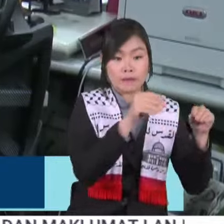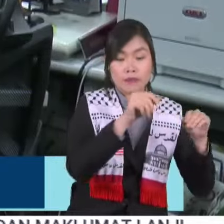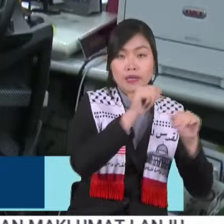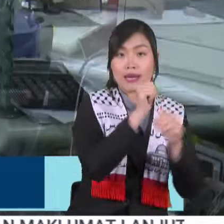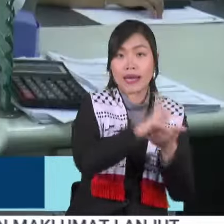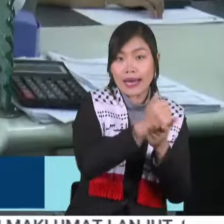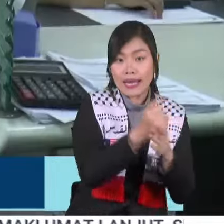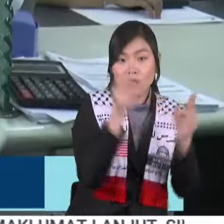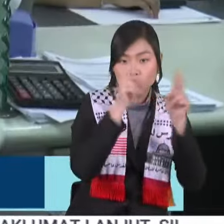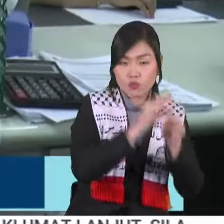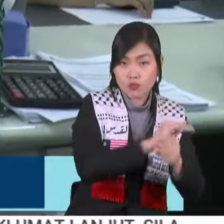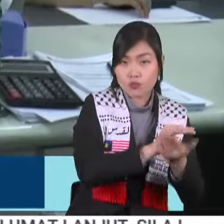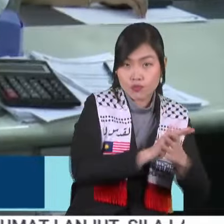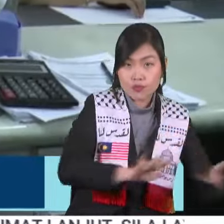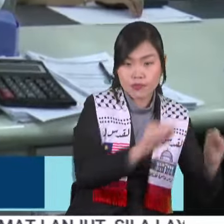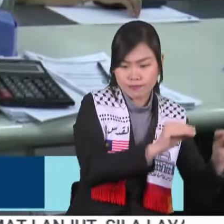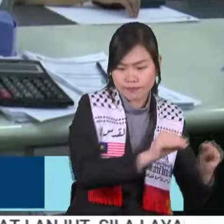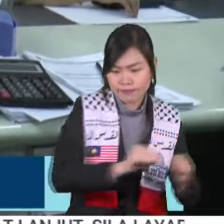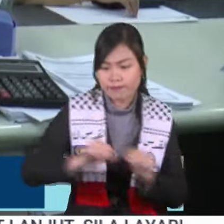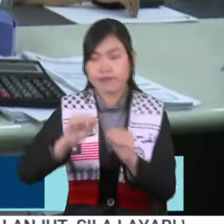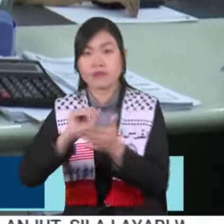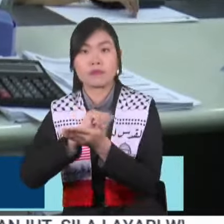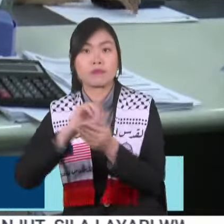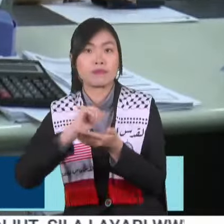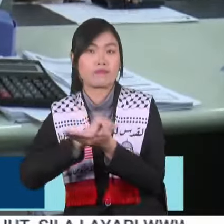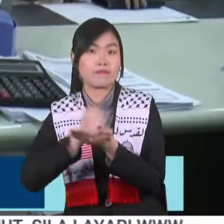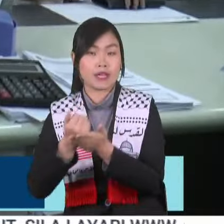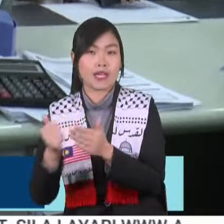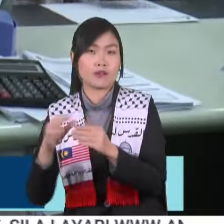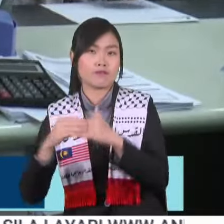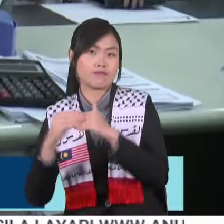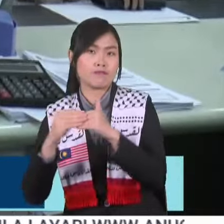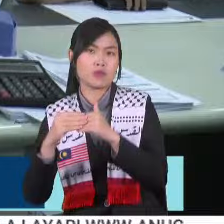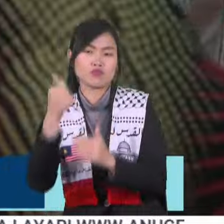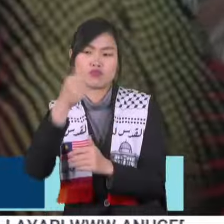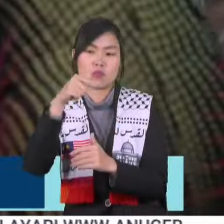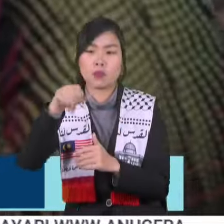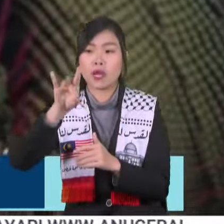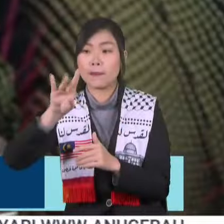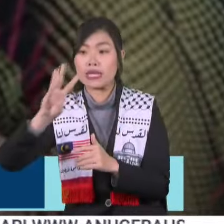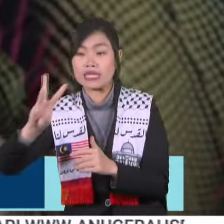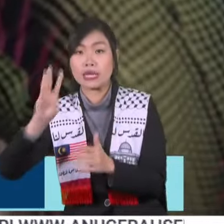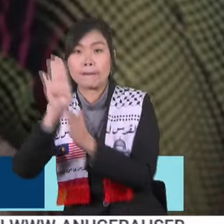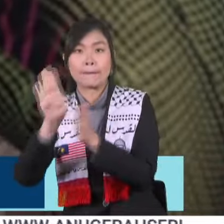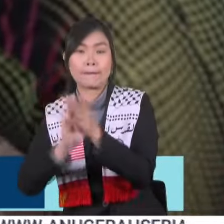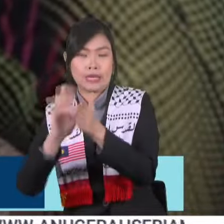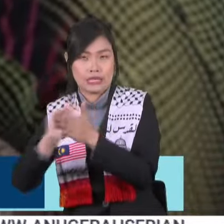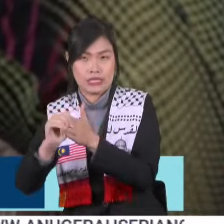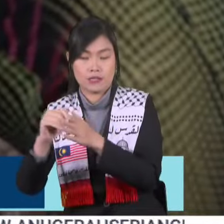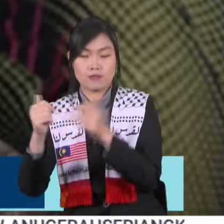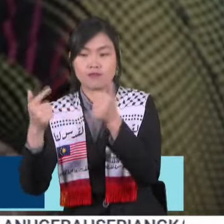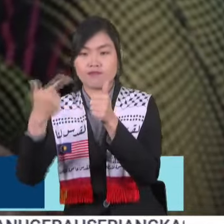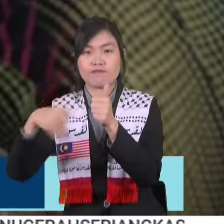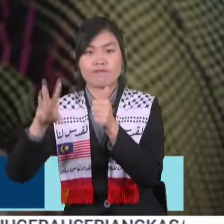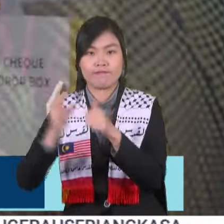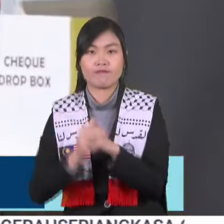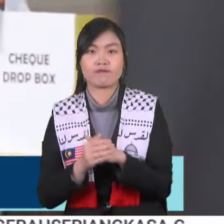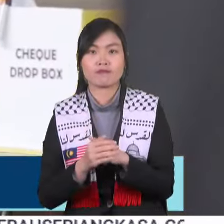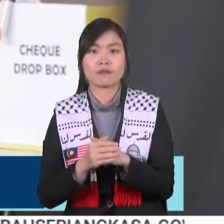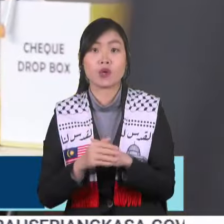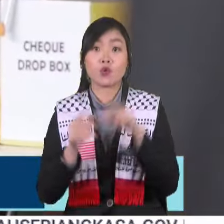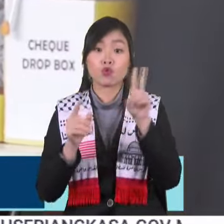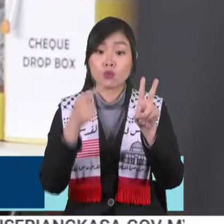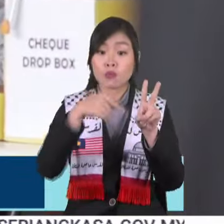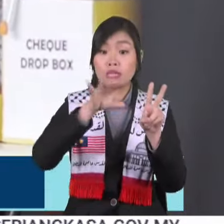akaun sejahtera sebanyak RM10.86 bilion setakat 10 Jun. Kementerian Kewangan memaklumkan 2.93